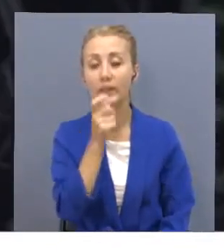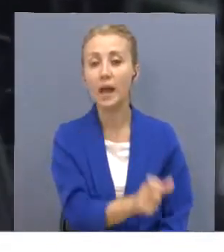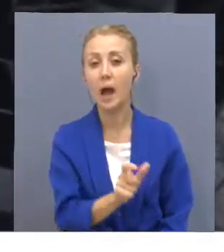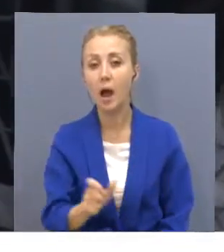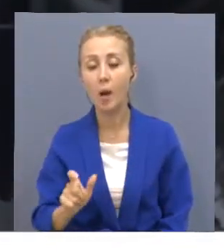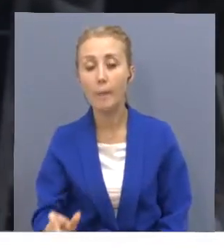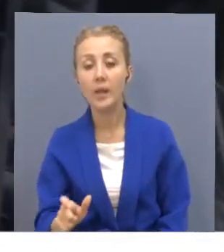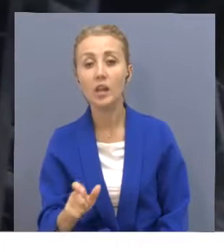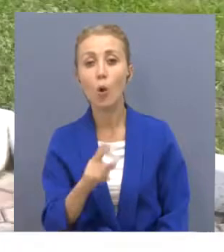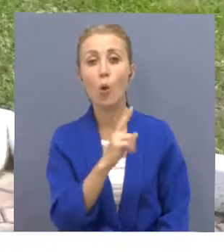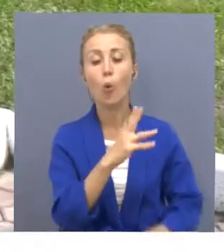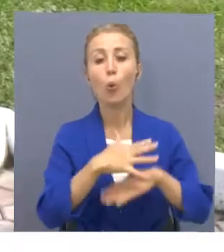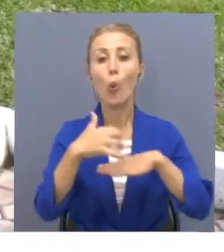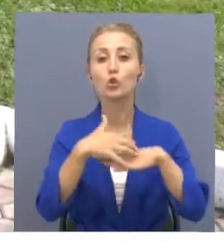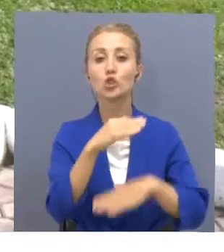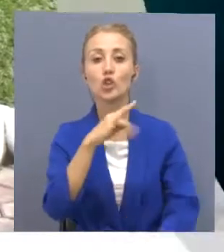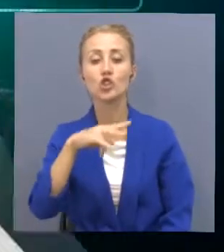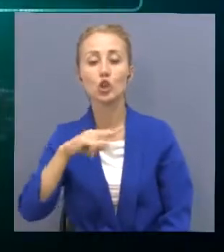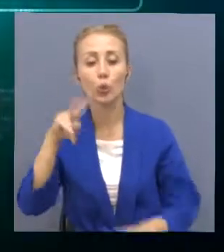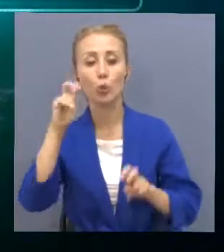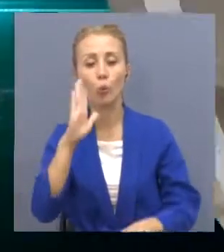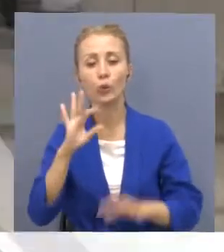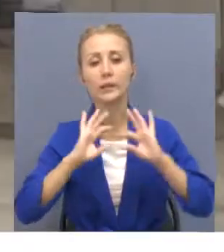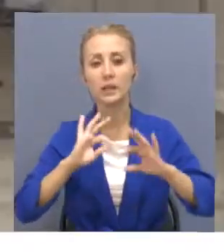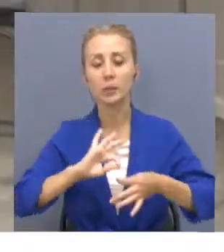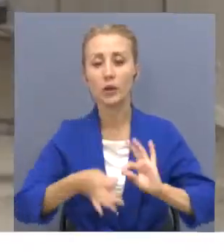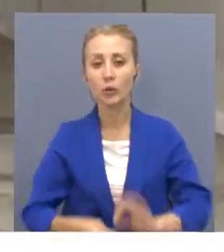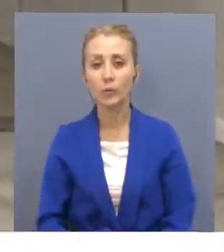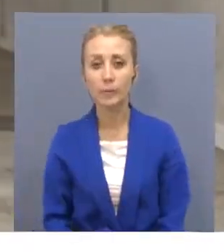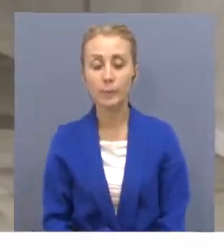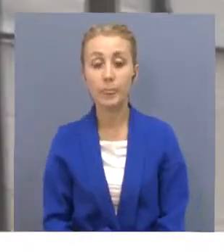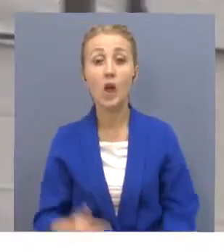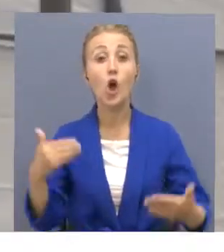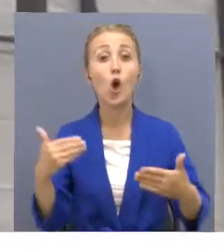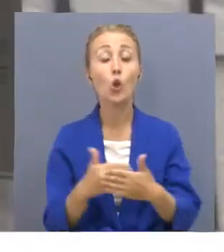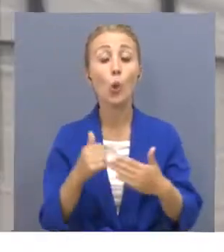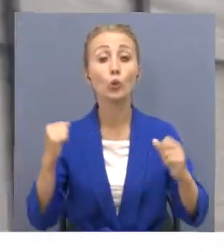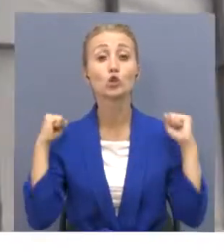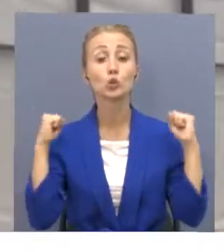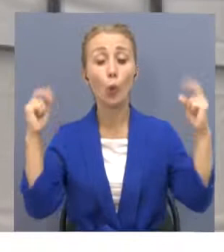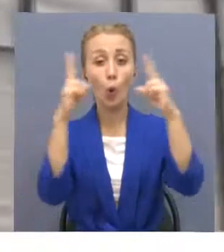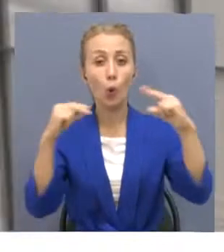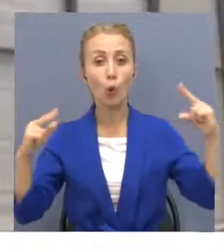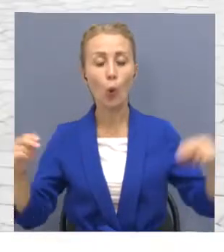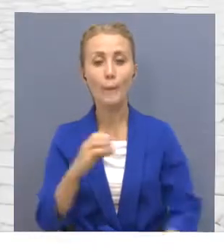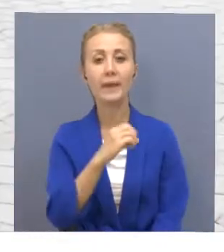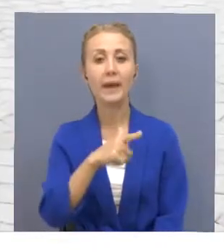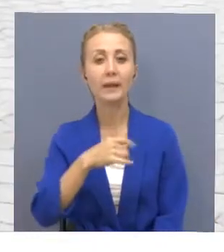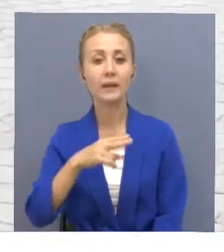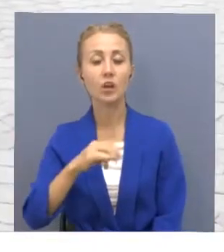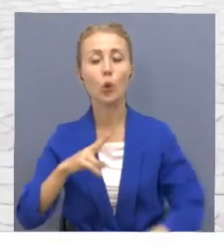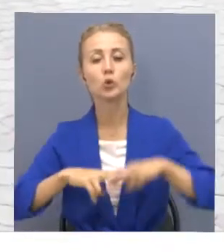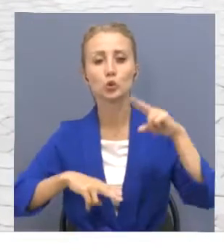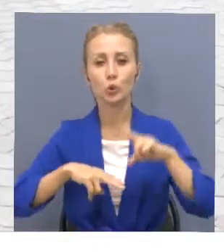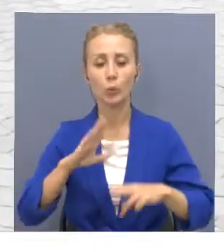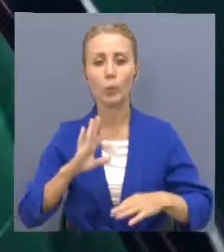предприятие «Кокшетау Жилу» расскажу вам я, Зарина Дисикеева. В Егиндыкольском районе строится новый спорткомплекс. Об этом подробнее через несколько минут расскажу вам